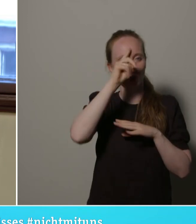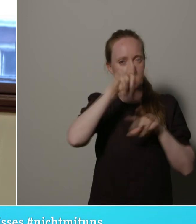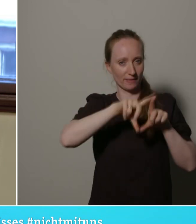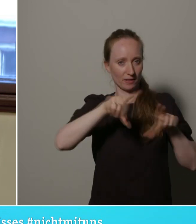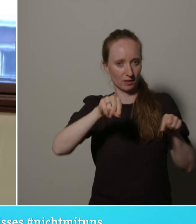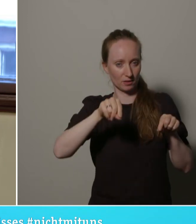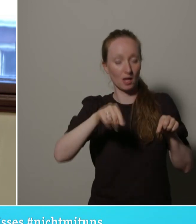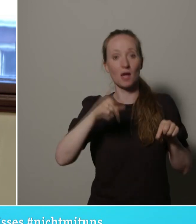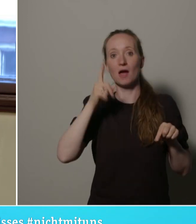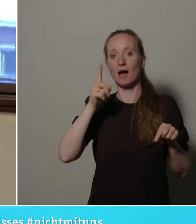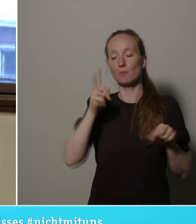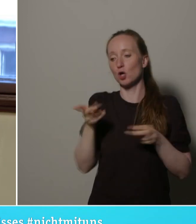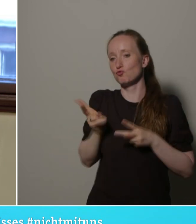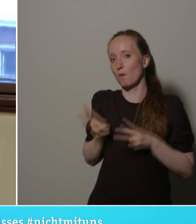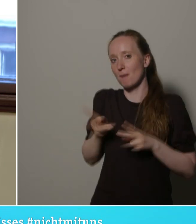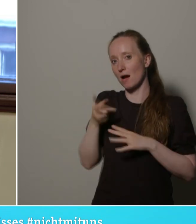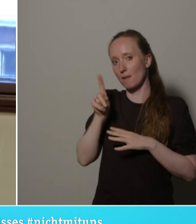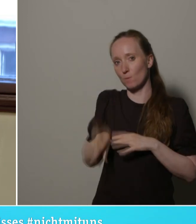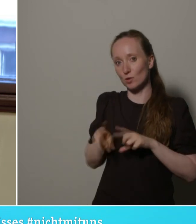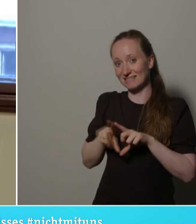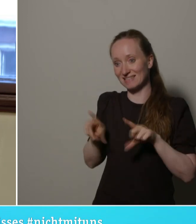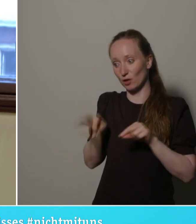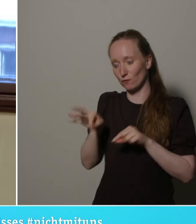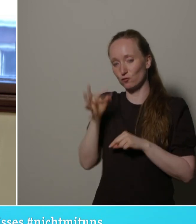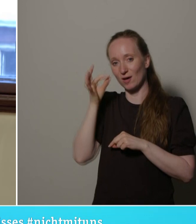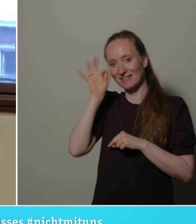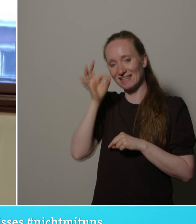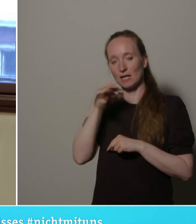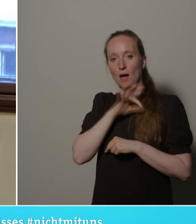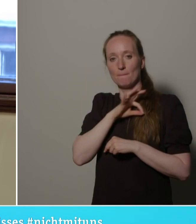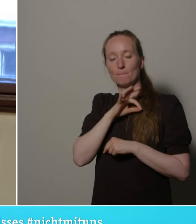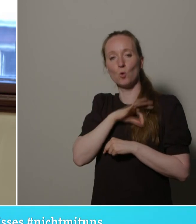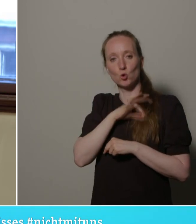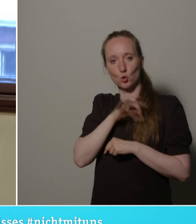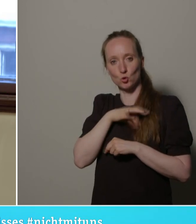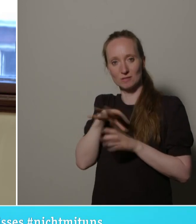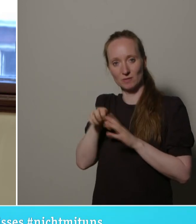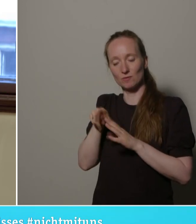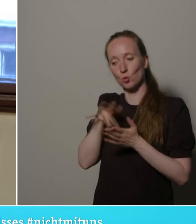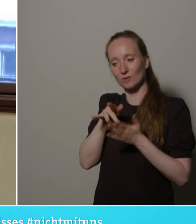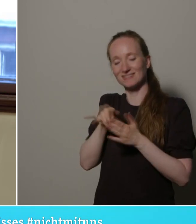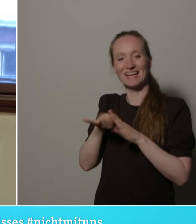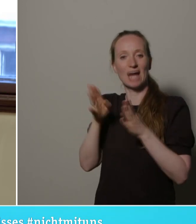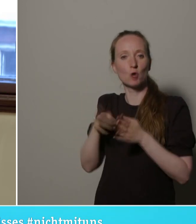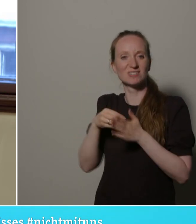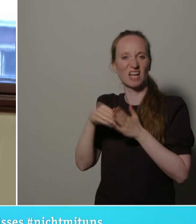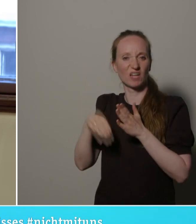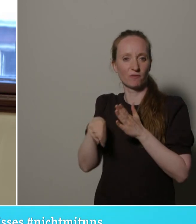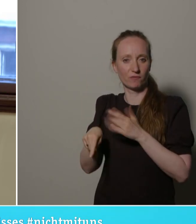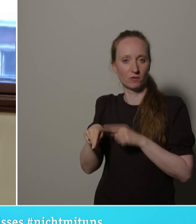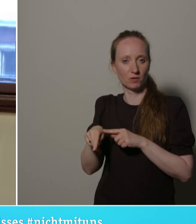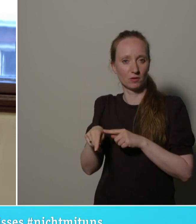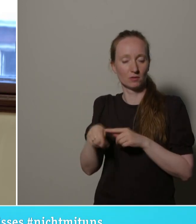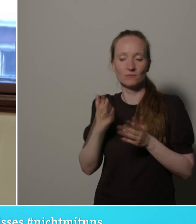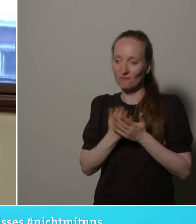das normale Monatsticket für Jena-Bonusinhaber weitergeben wird, weil es ja einen Haustarif gibt. Und